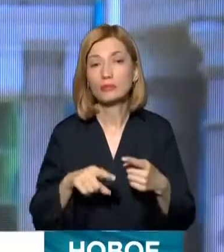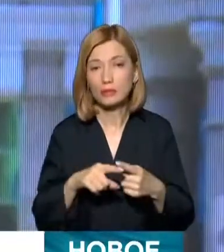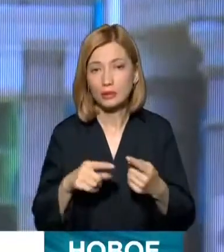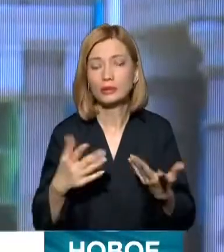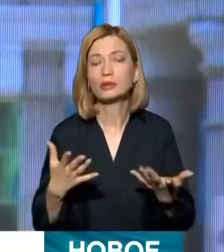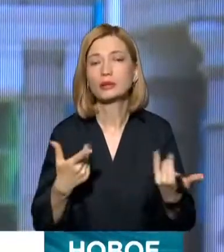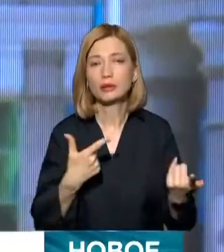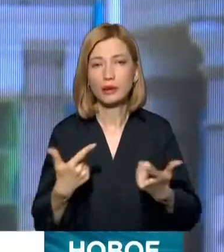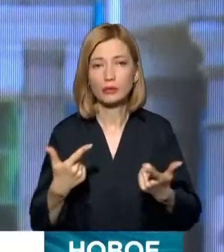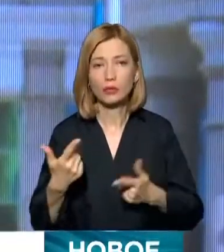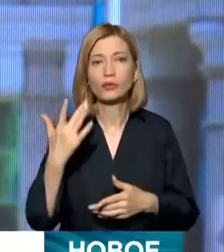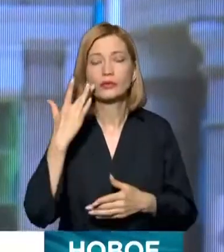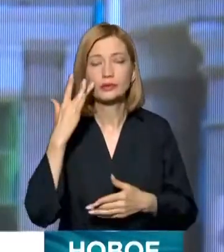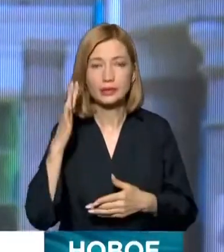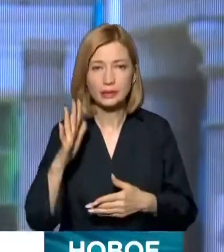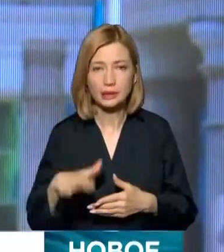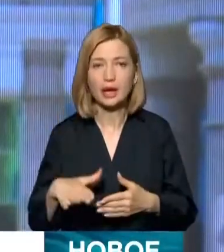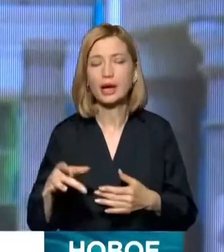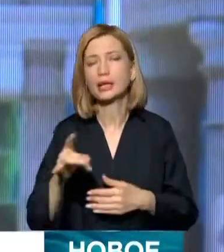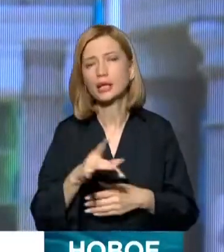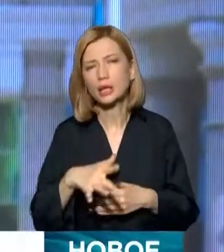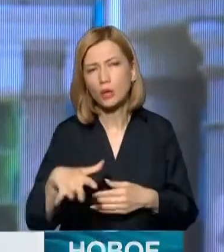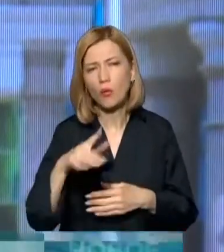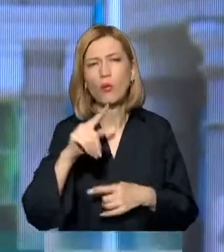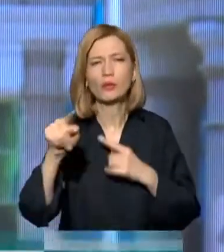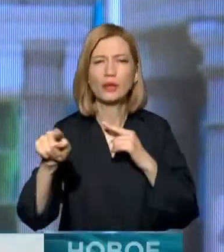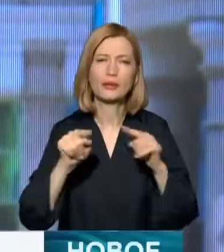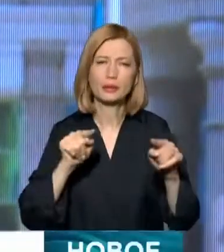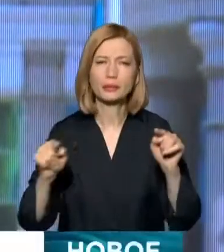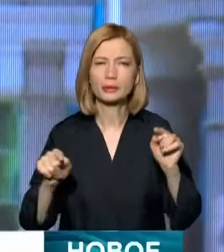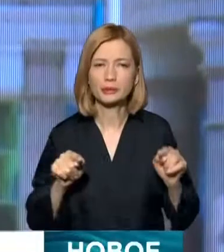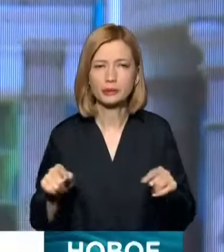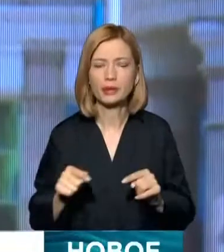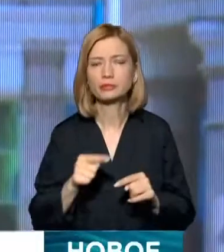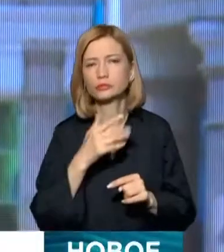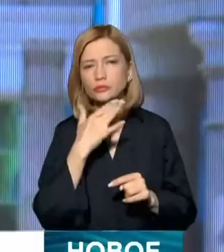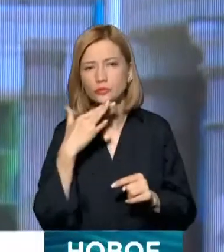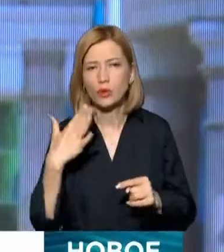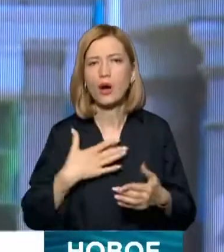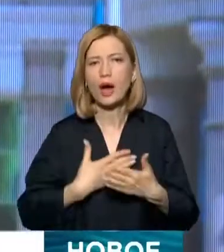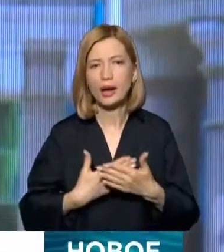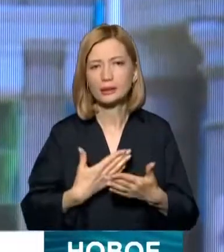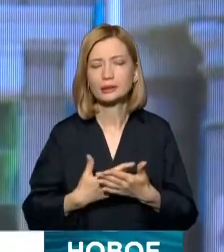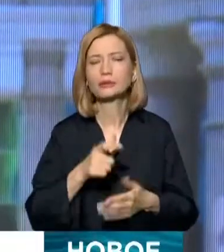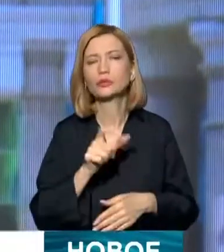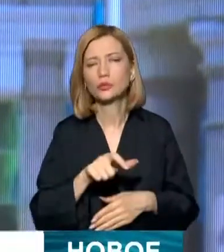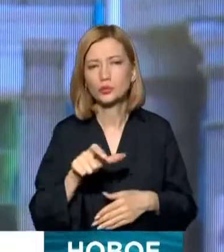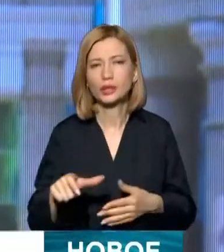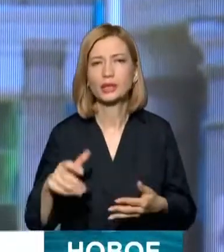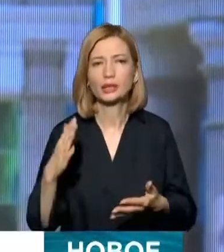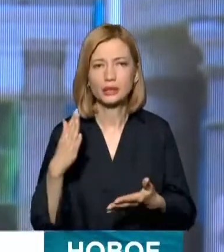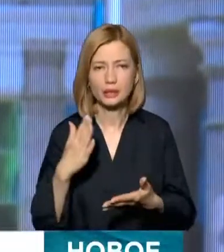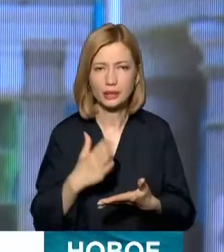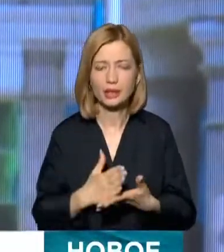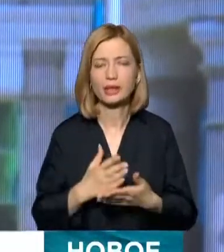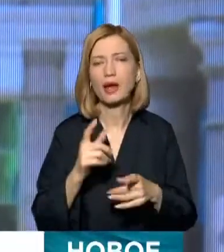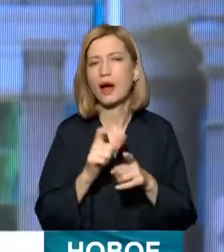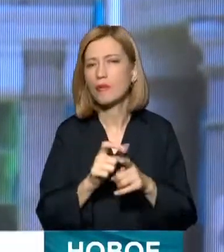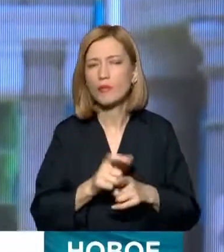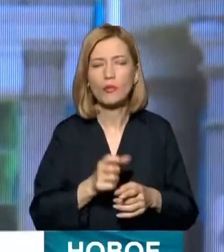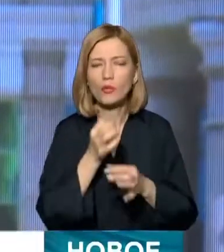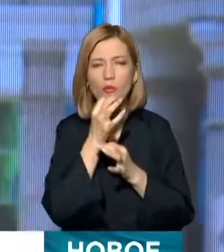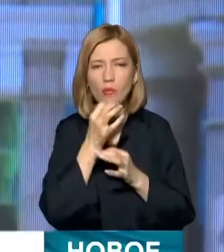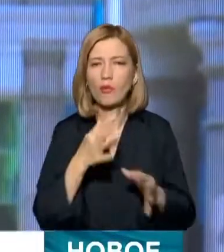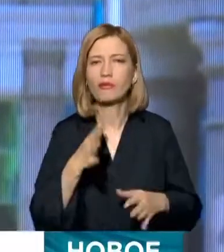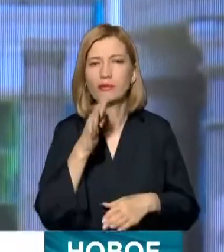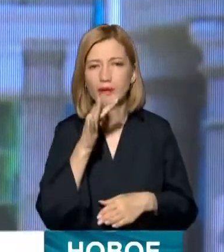всегда есть наша сеть в регионах, у нас всегда есть, скажем так, такая, да, то есть подготовка в любую минуту,